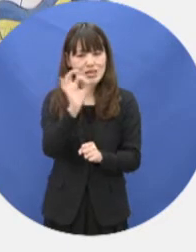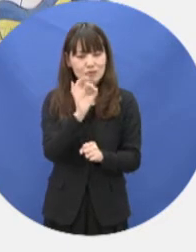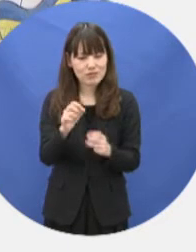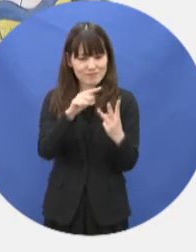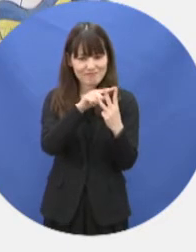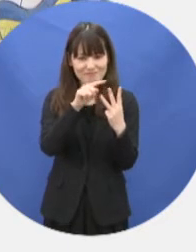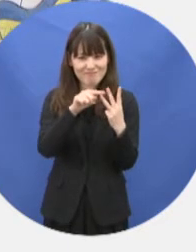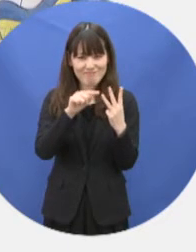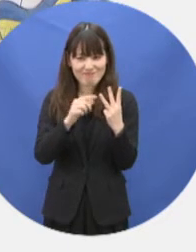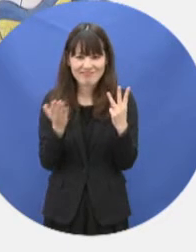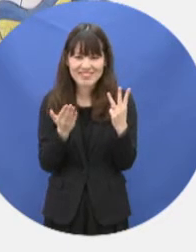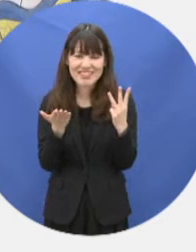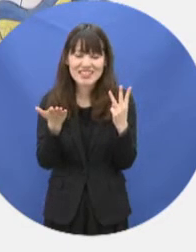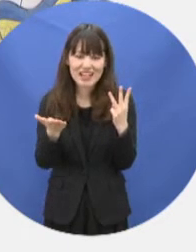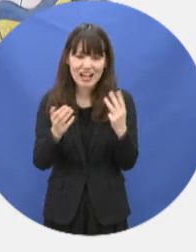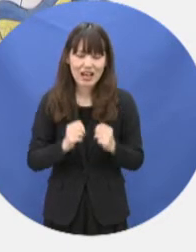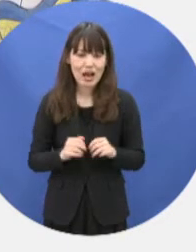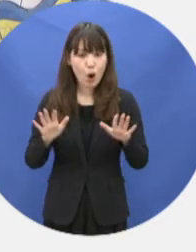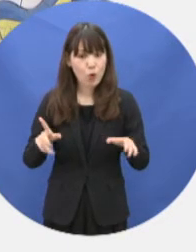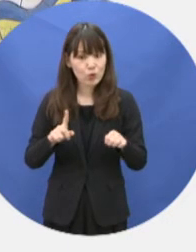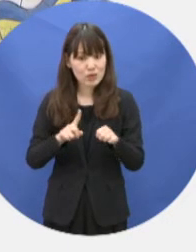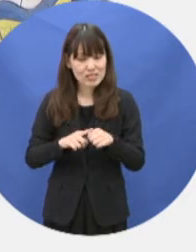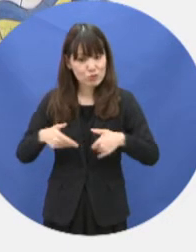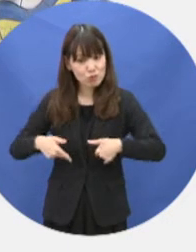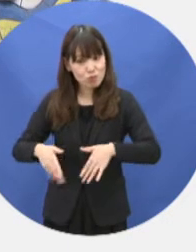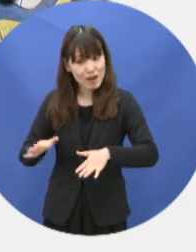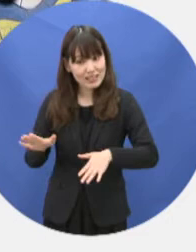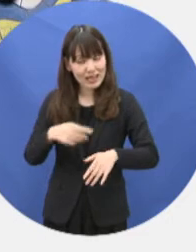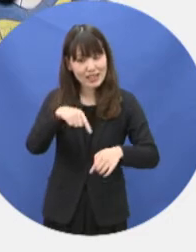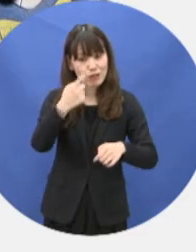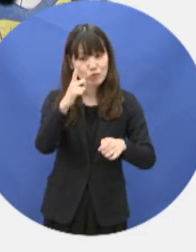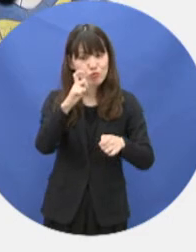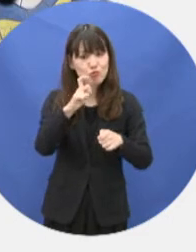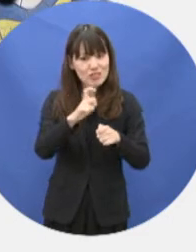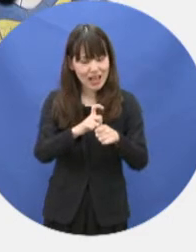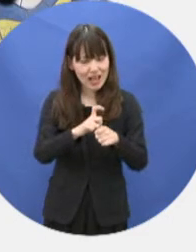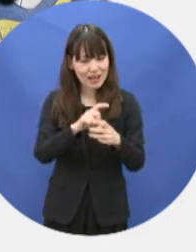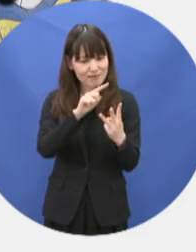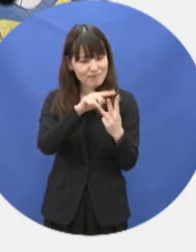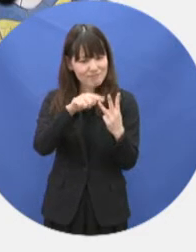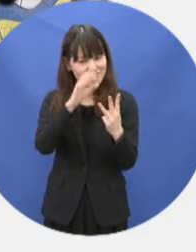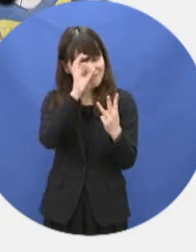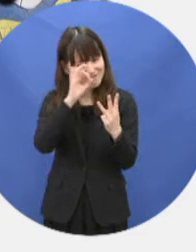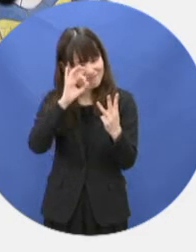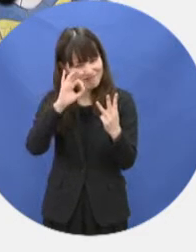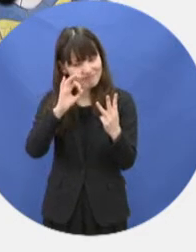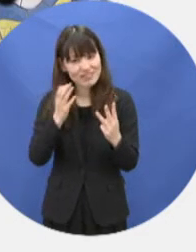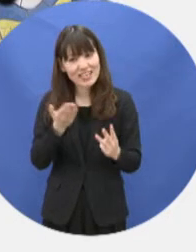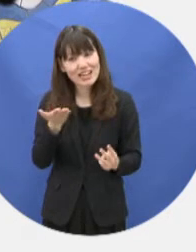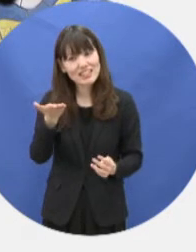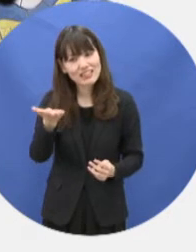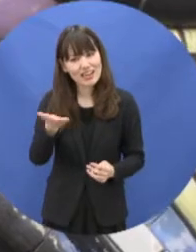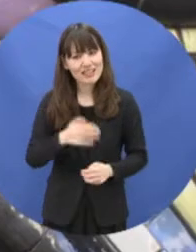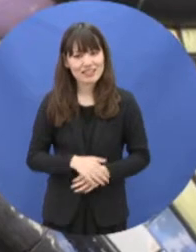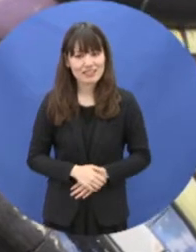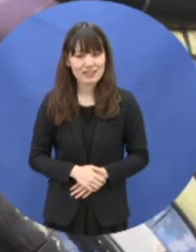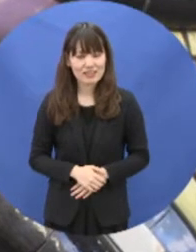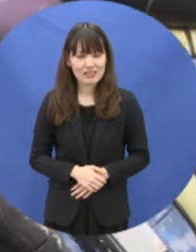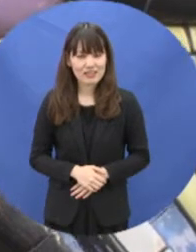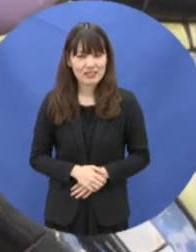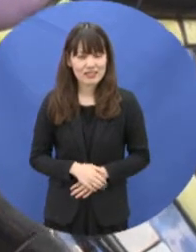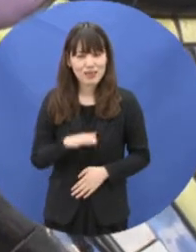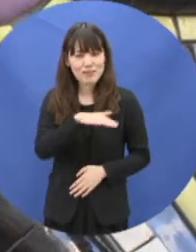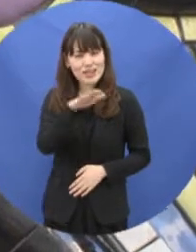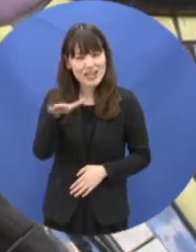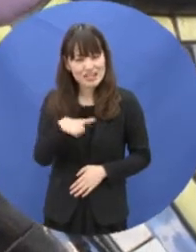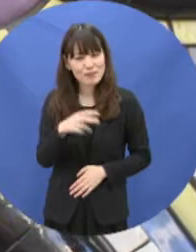ったでしょうか。生誕110周年にあたる今年、作品巡りはいかがですか。 皆さん見